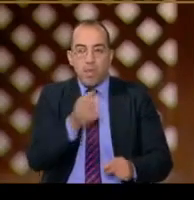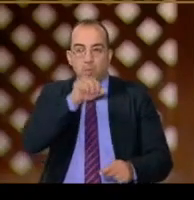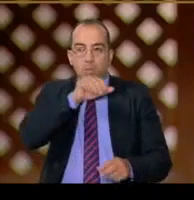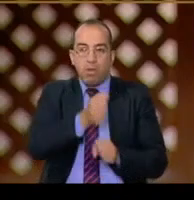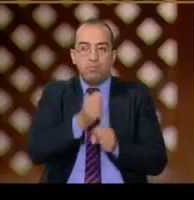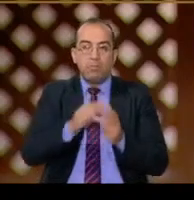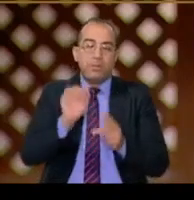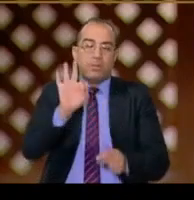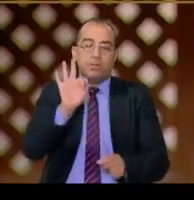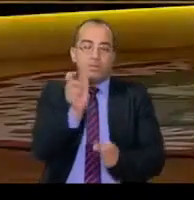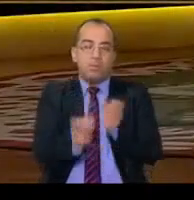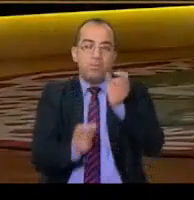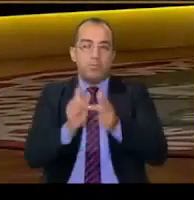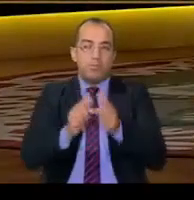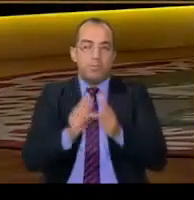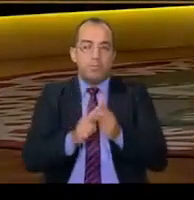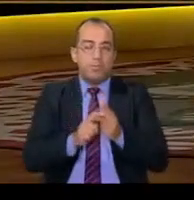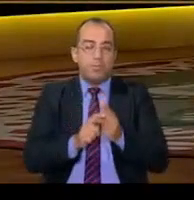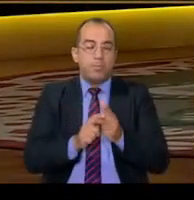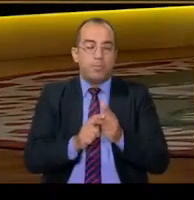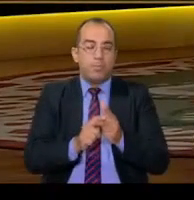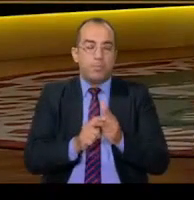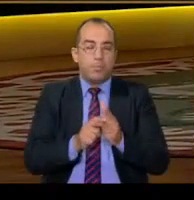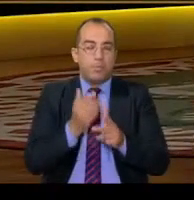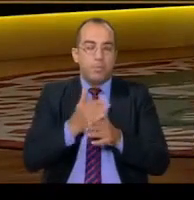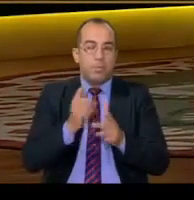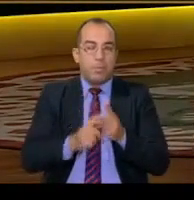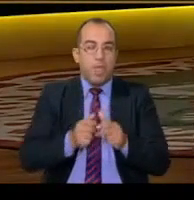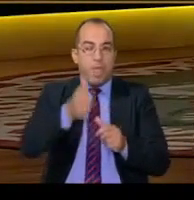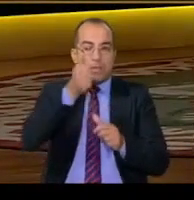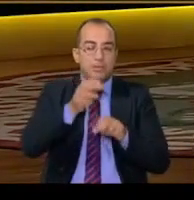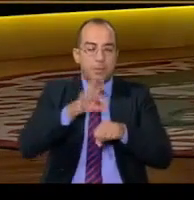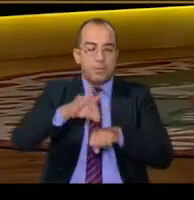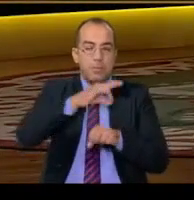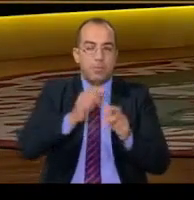لاث حاجات لو موجودين عندك هيبقى قلبك